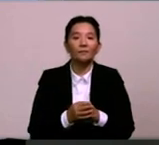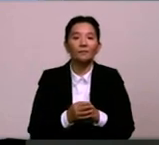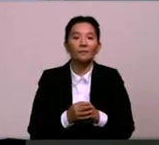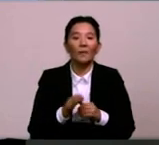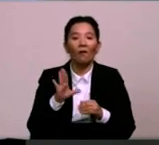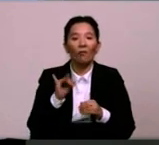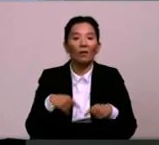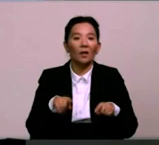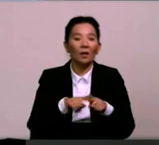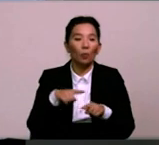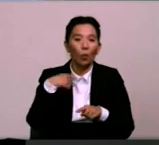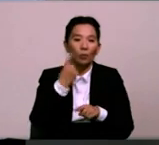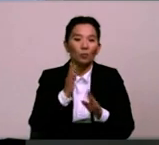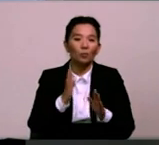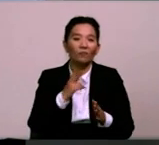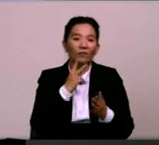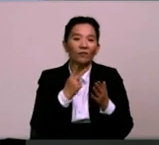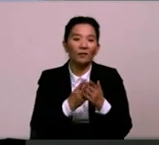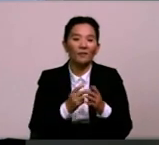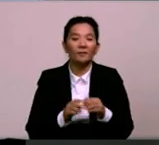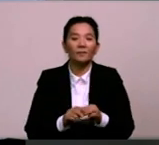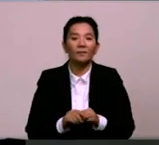вот таким образом будет